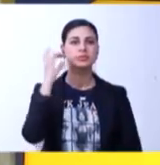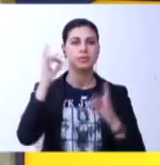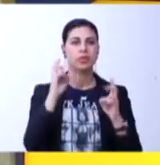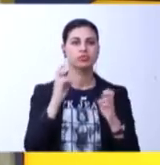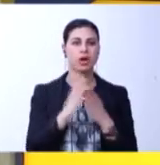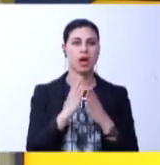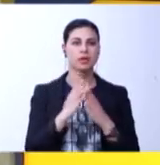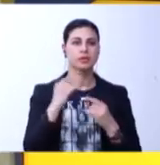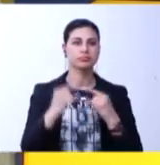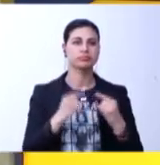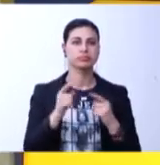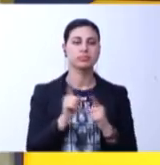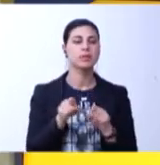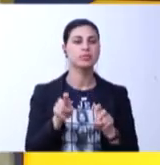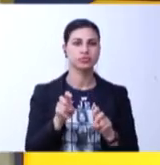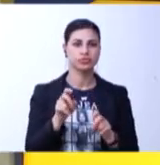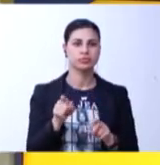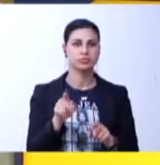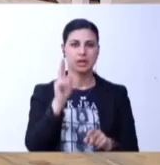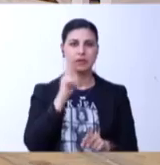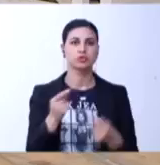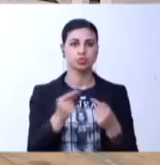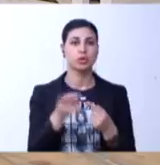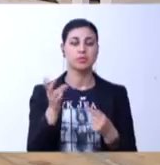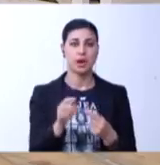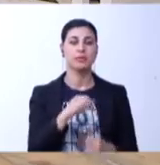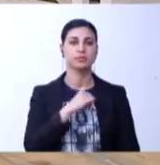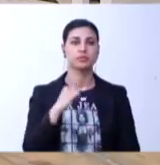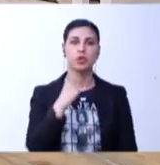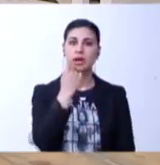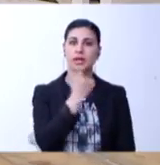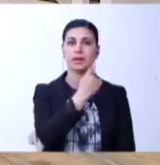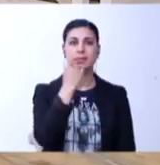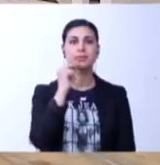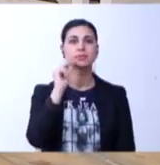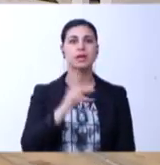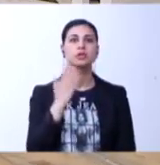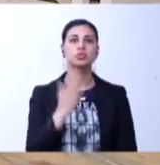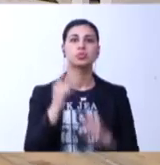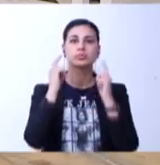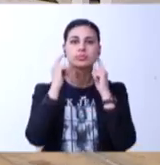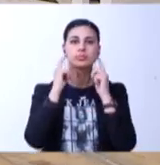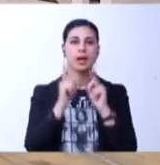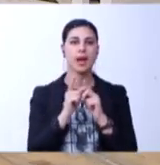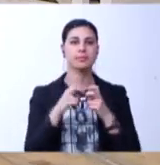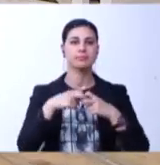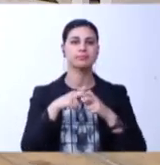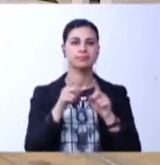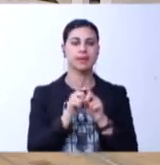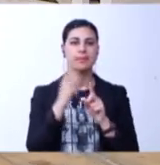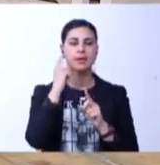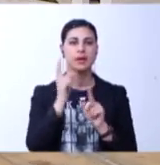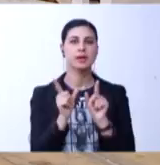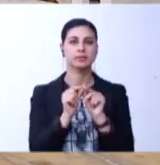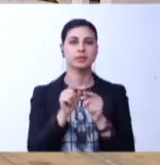ძნელი სათქმელია რა იგულისხმა ქალ ბატონმა, მაგრამ ეს უშუალოდ კბილებს უკავშირდება თუ იმ სახსრებს, რომელიც ყბებს